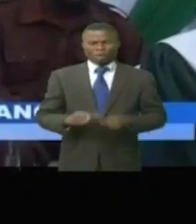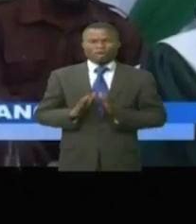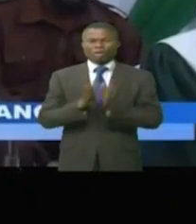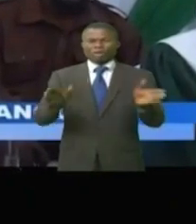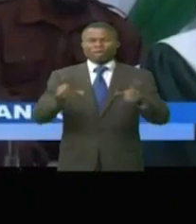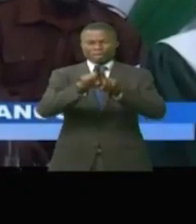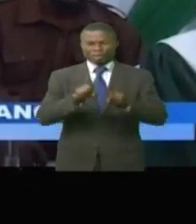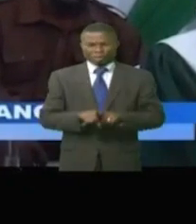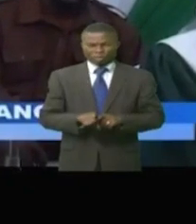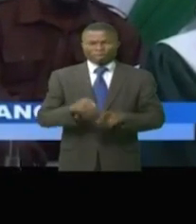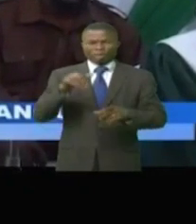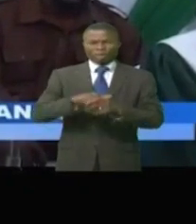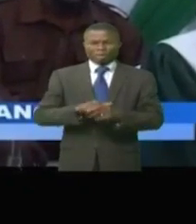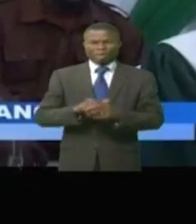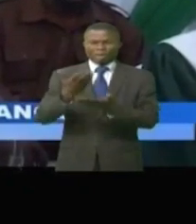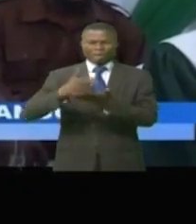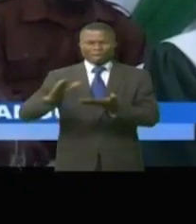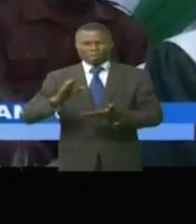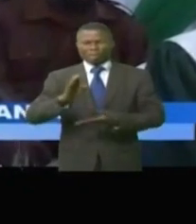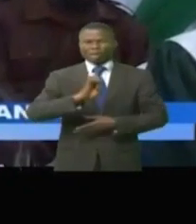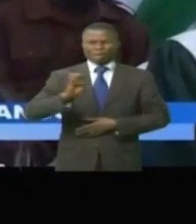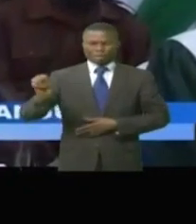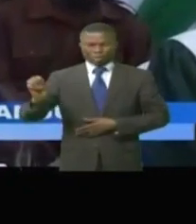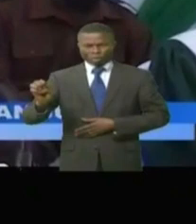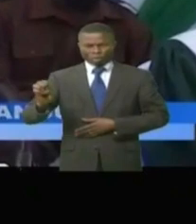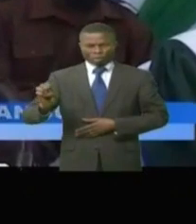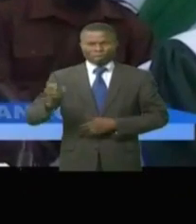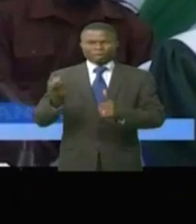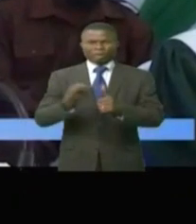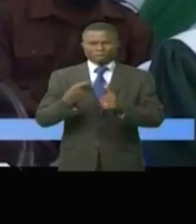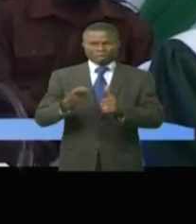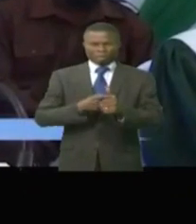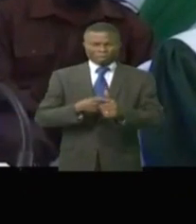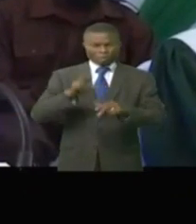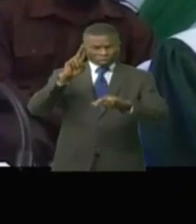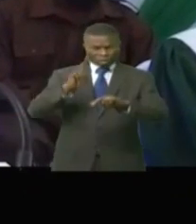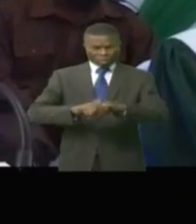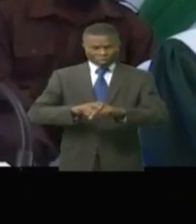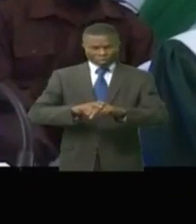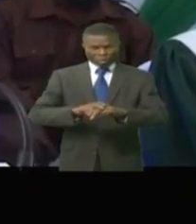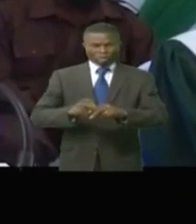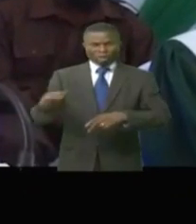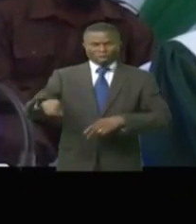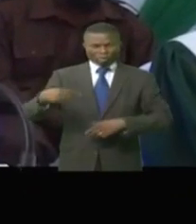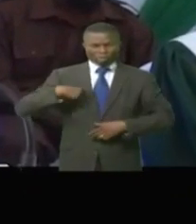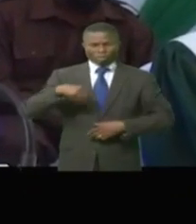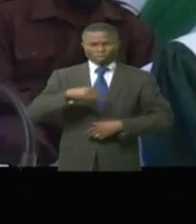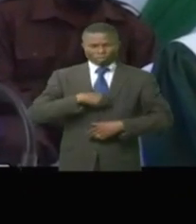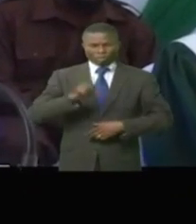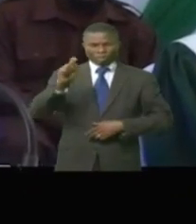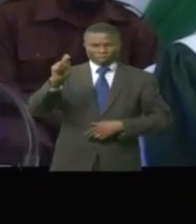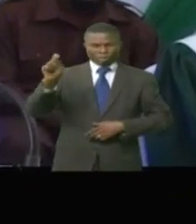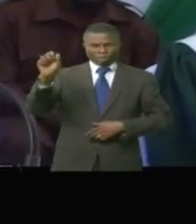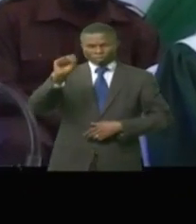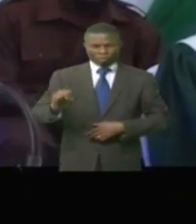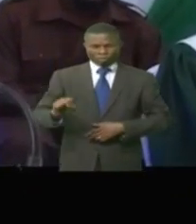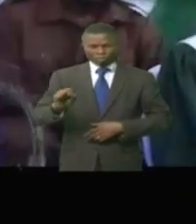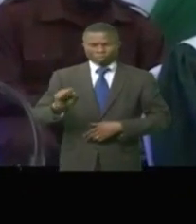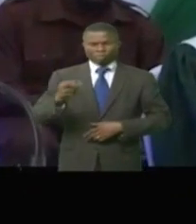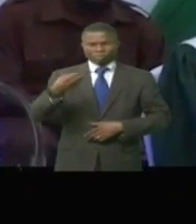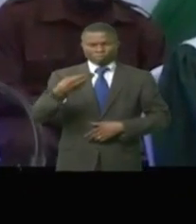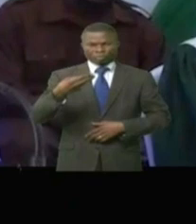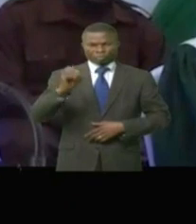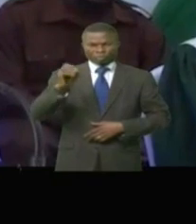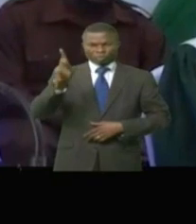général, et dans sa partie orientale en particulier, où se situe notre province de la Tchopo, mais